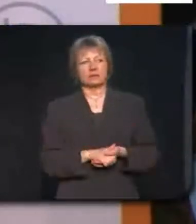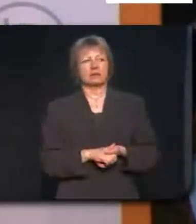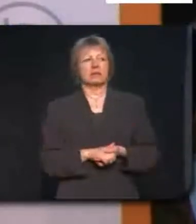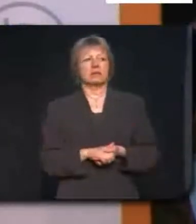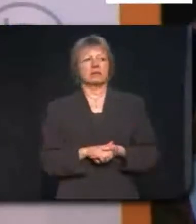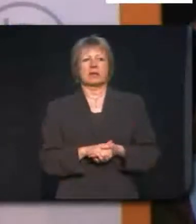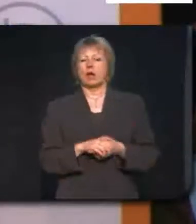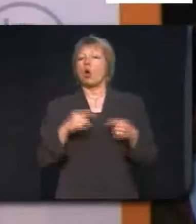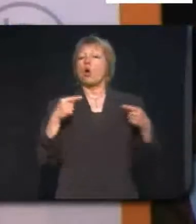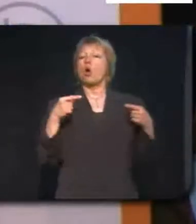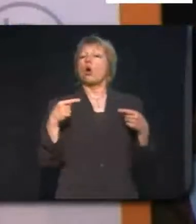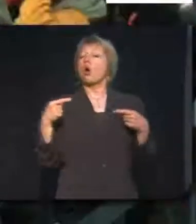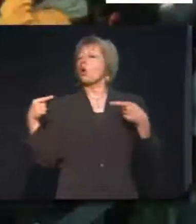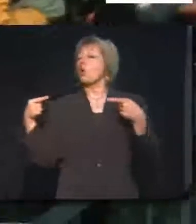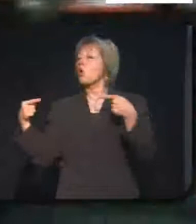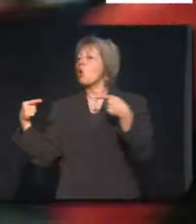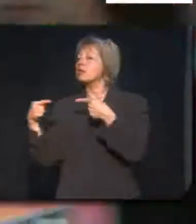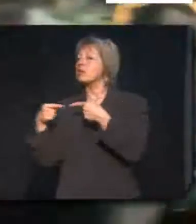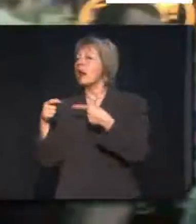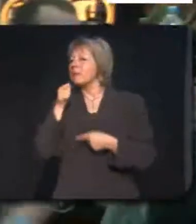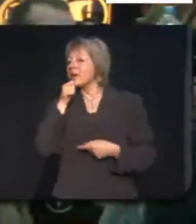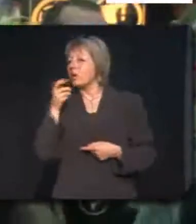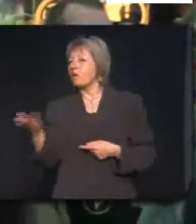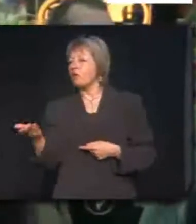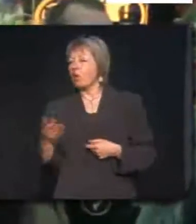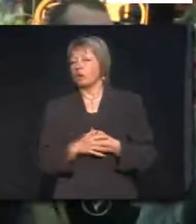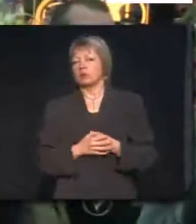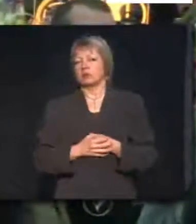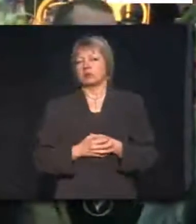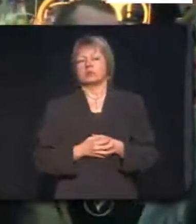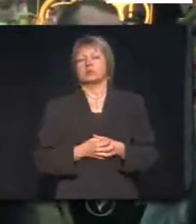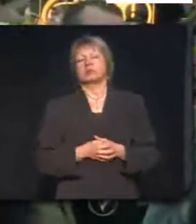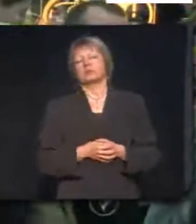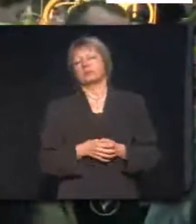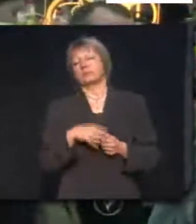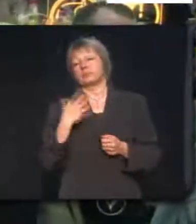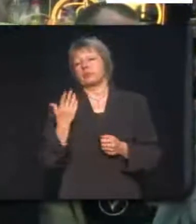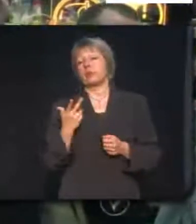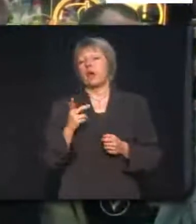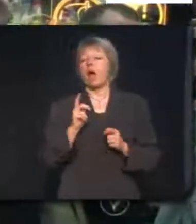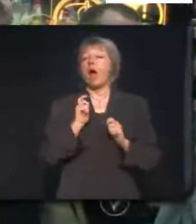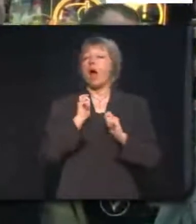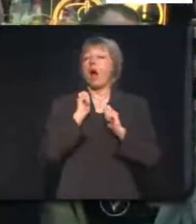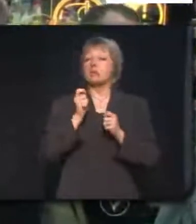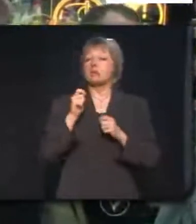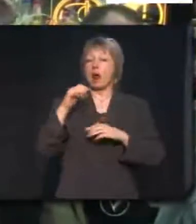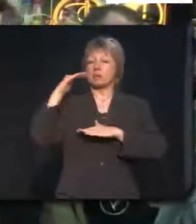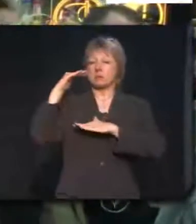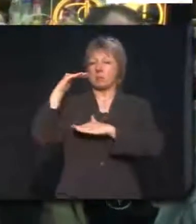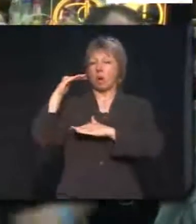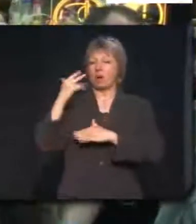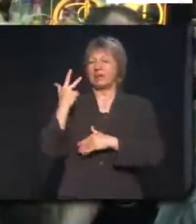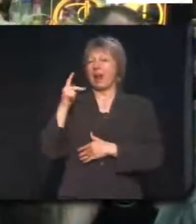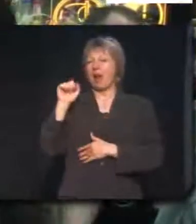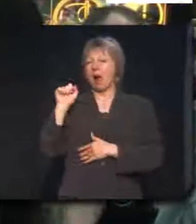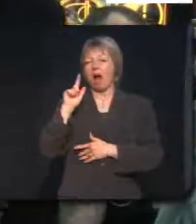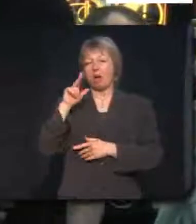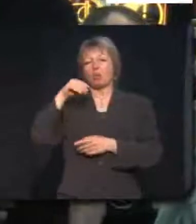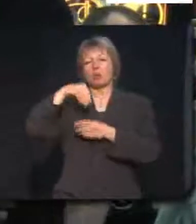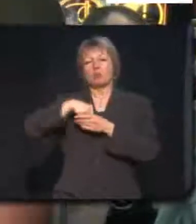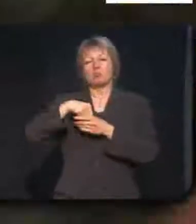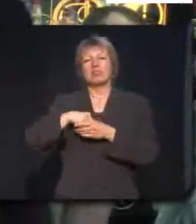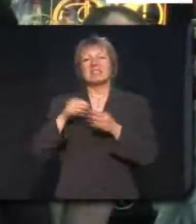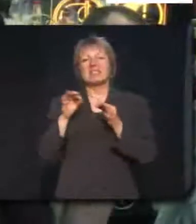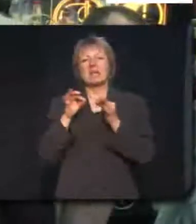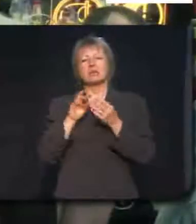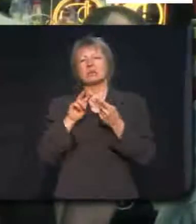das kontra Mikro bitte ich habe eine Frage in dem antragsblock 3a war auch der satzungsänderungsantrag